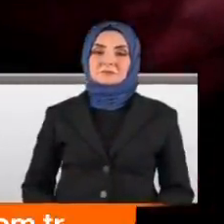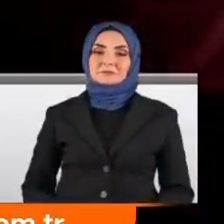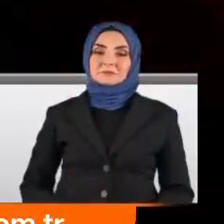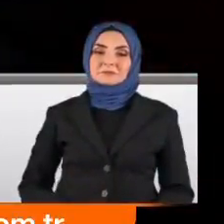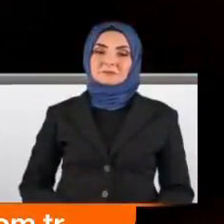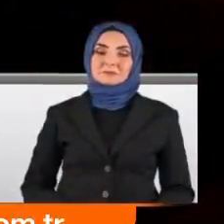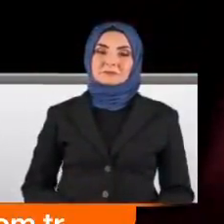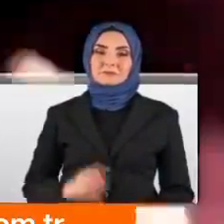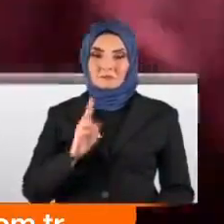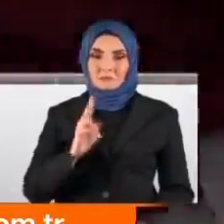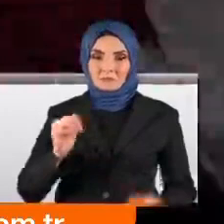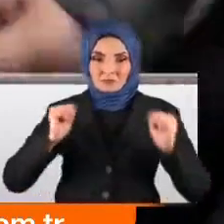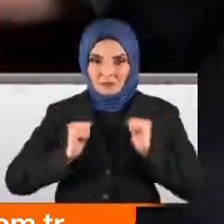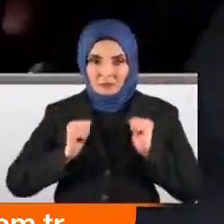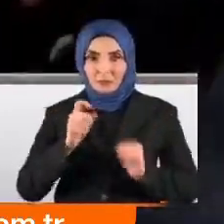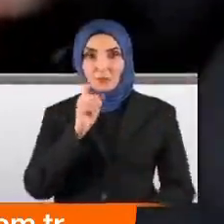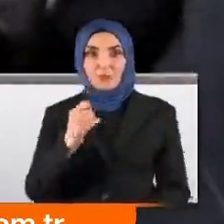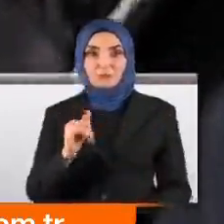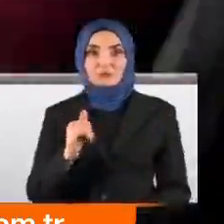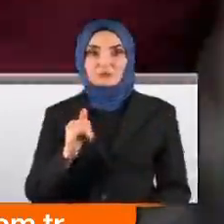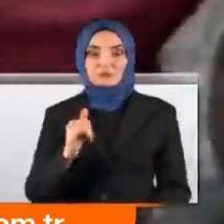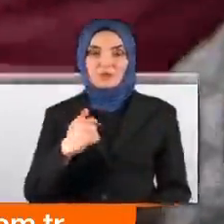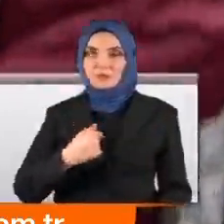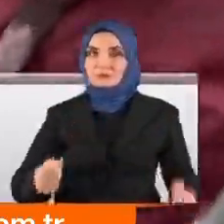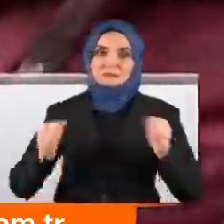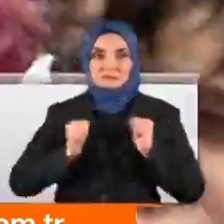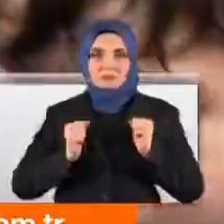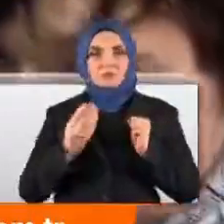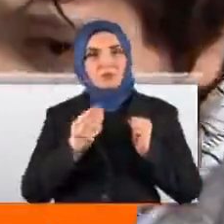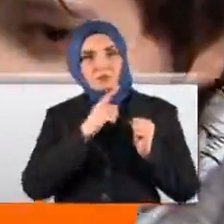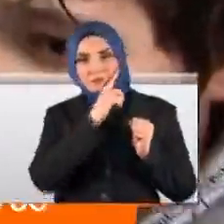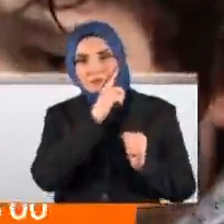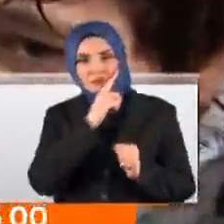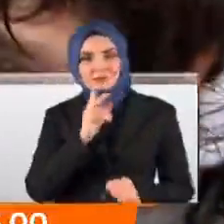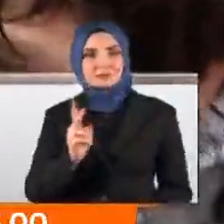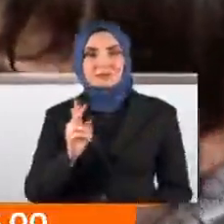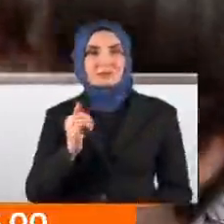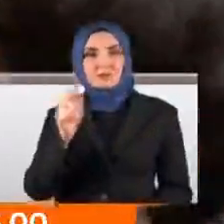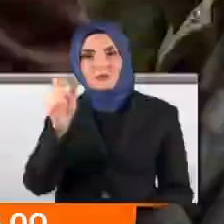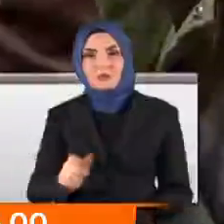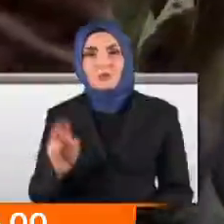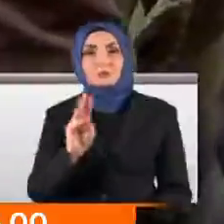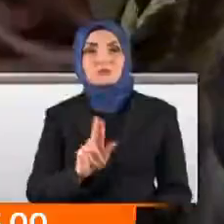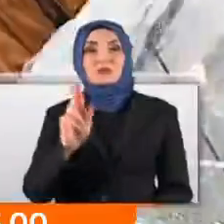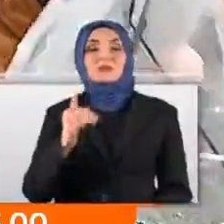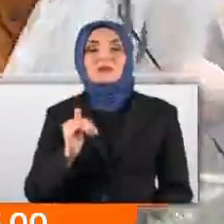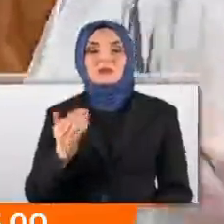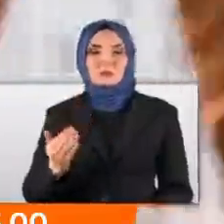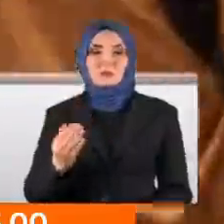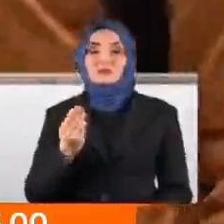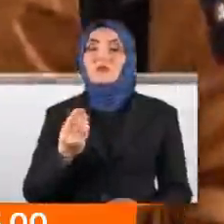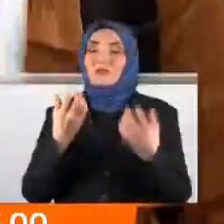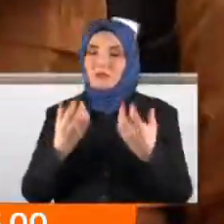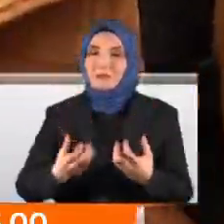Şu an senin çantan tam 9 kilo. Ben taşımakta zorlandım. Ah, sen kaç kilosun? 37 kiloyum. Çok ağır oluyor. Bel